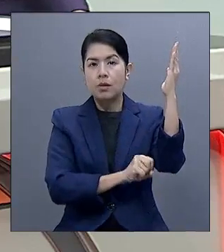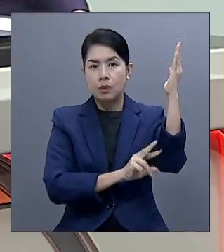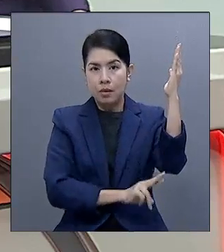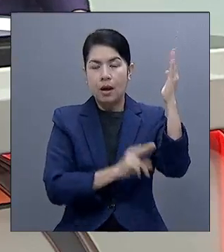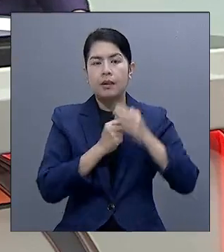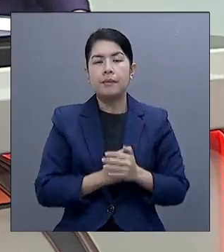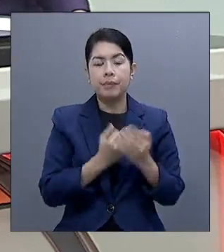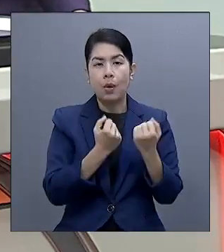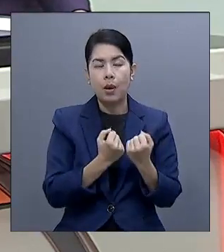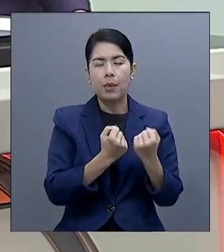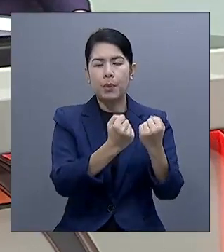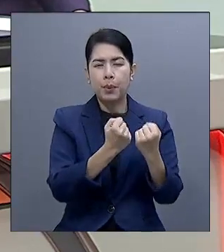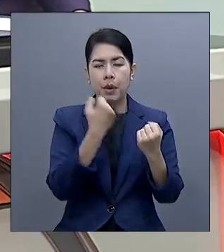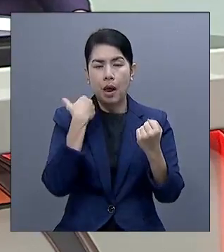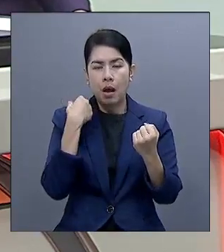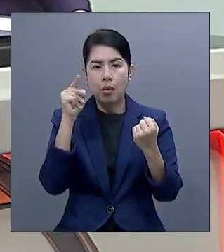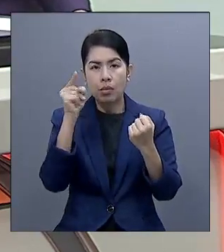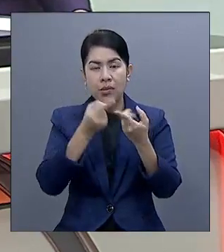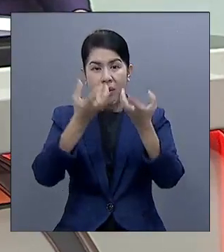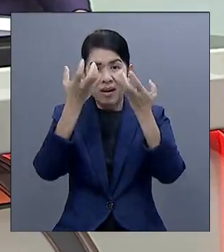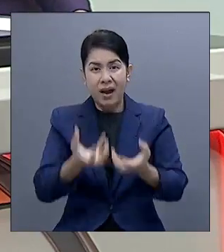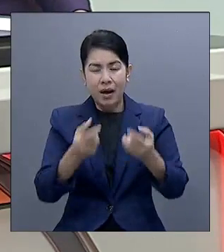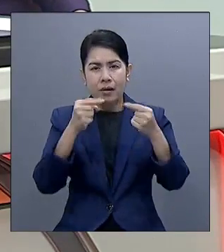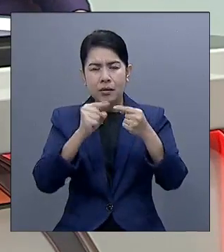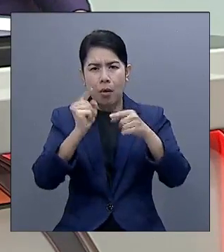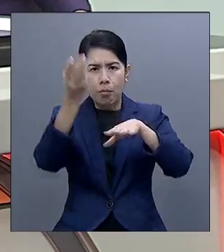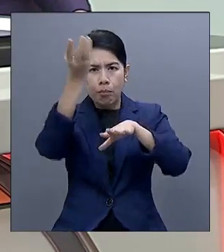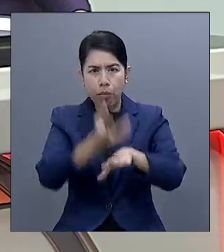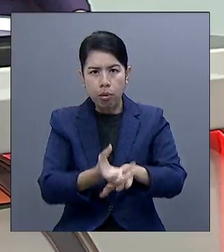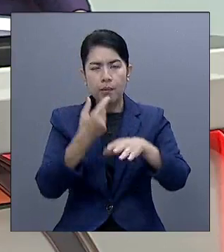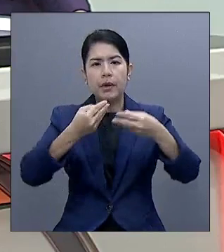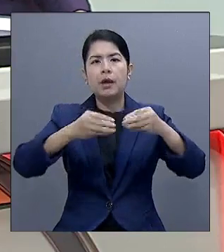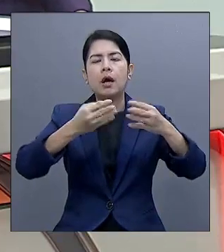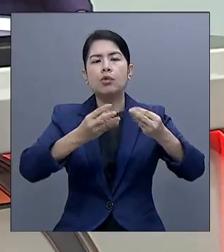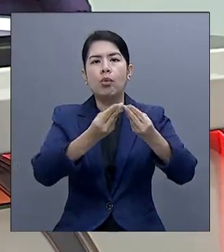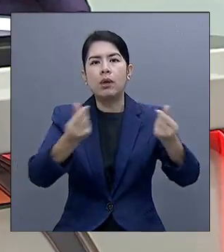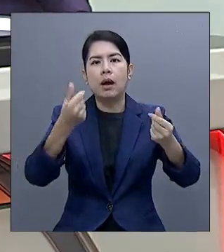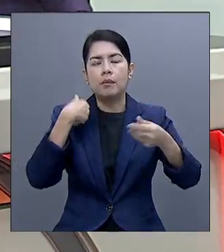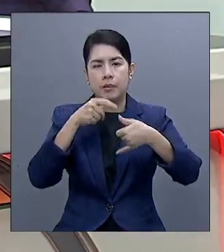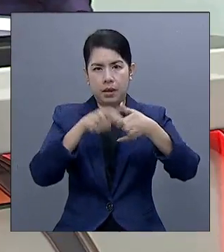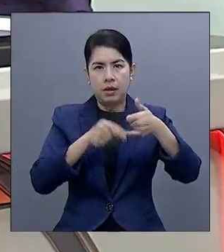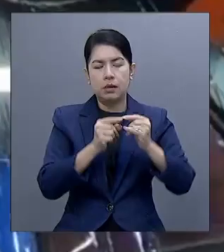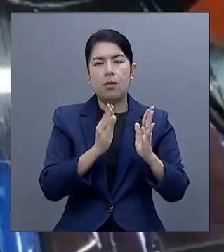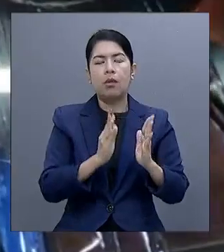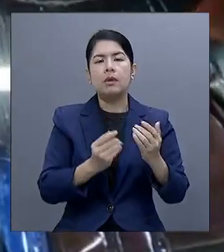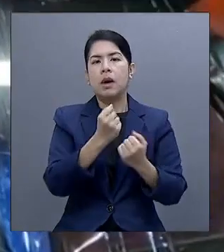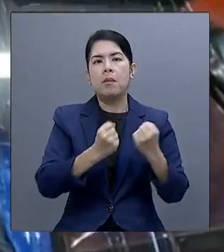ราม2ร่วงลงมากระแทกจนกระจกหน้ารถแตกกระจายคนขับบาดเจ็บค่ะ